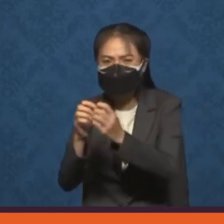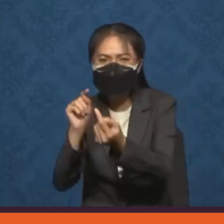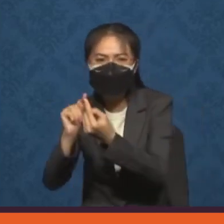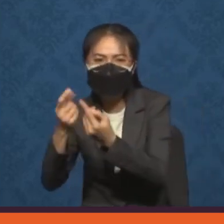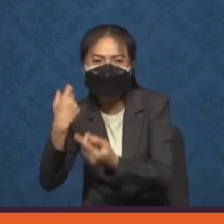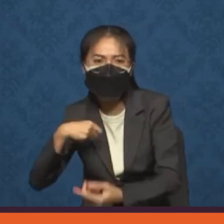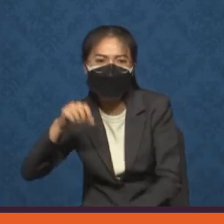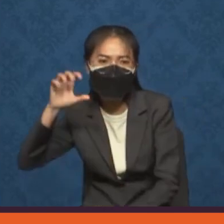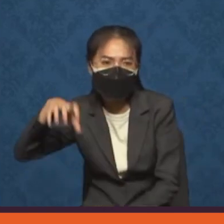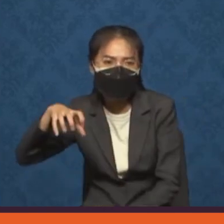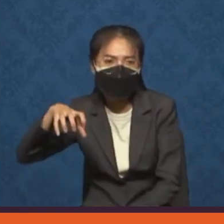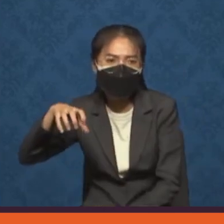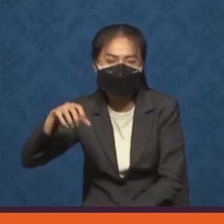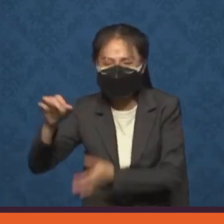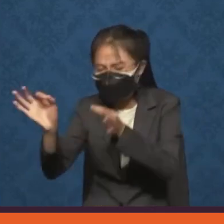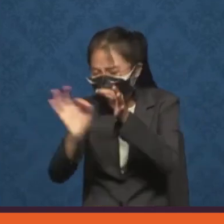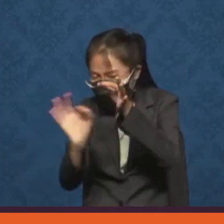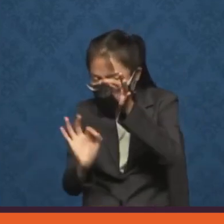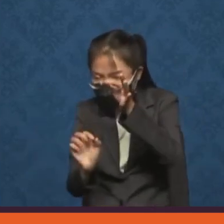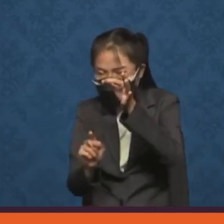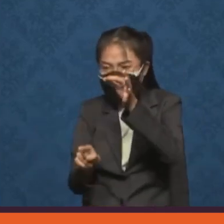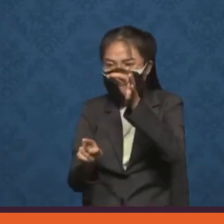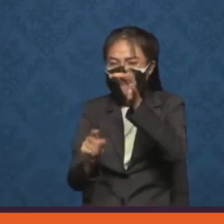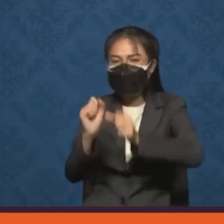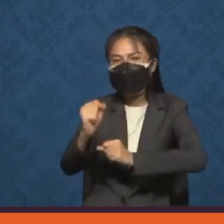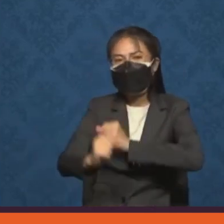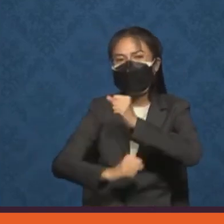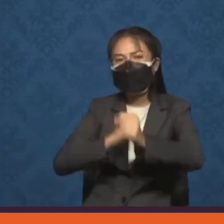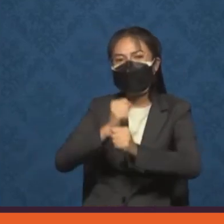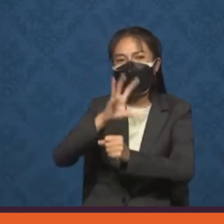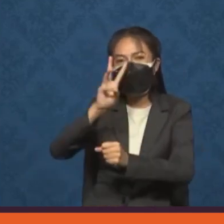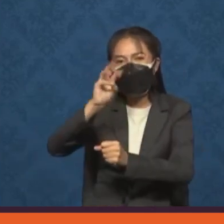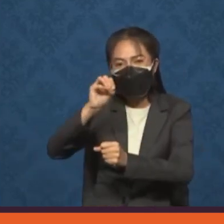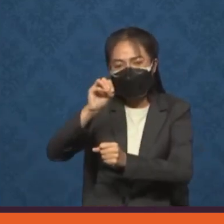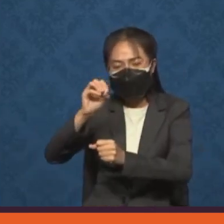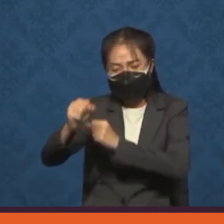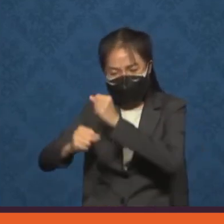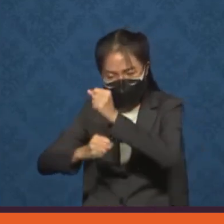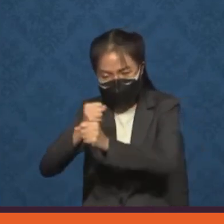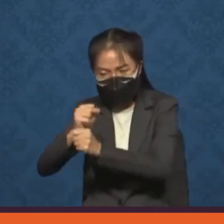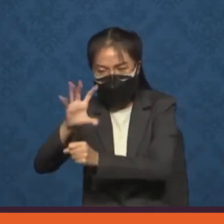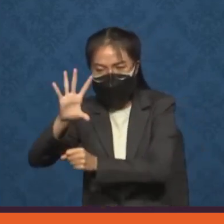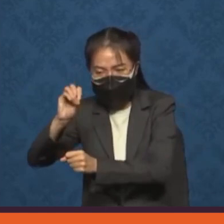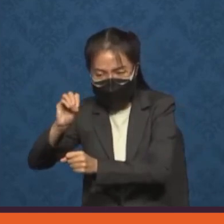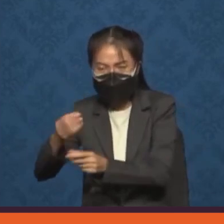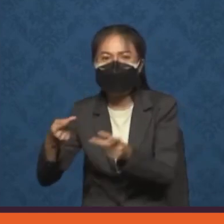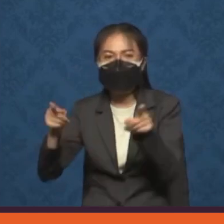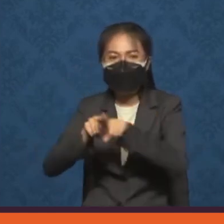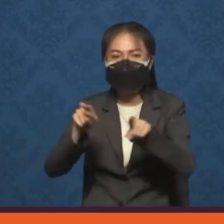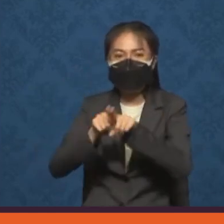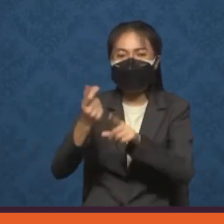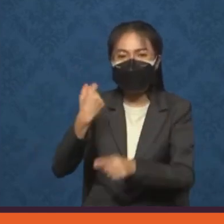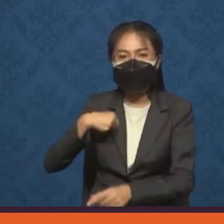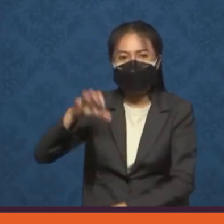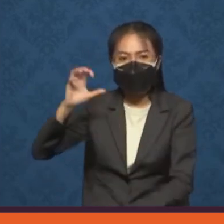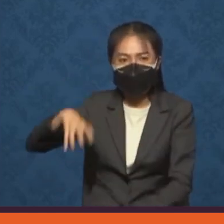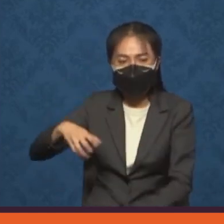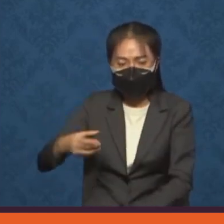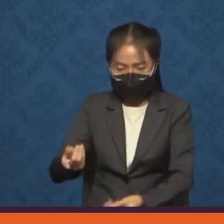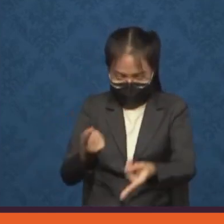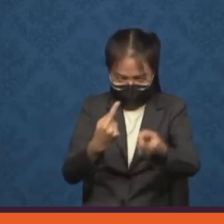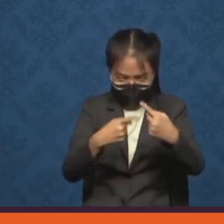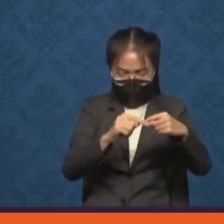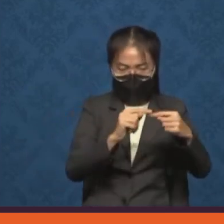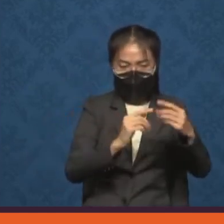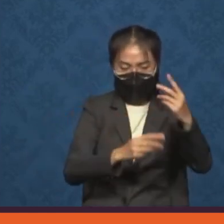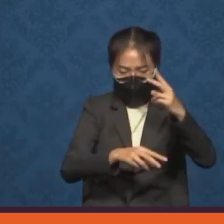ระเขียนแบบที่แบบ60แบบ50ก็เช่นเดียวกันครับให้องค์กรตุลาการเข้ามาแทรกแซงนิติบัญญัติและบ